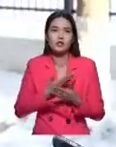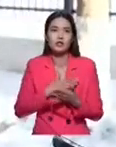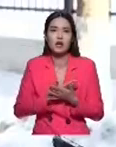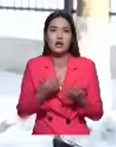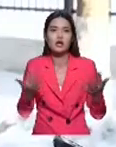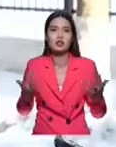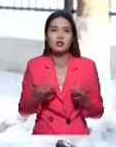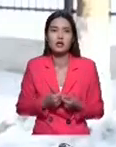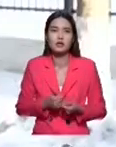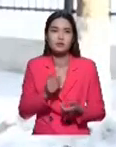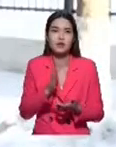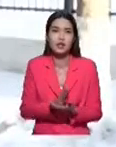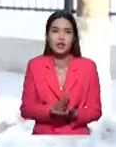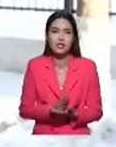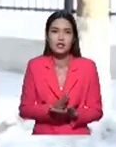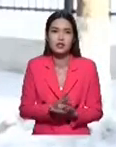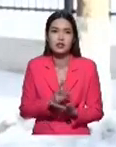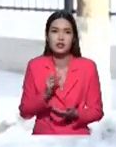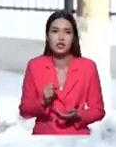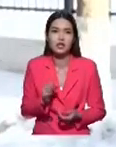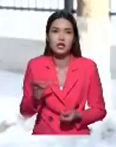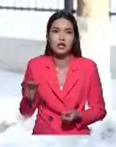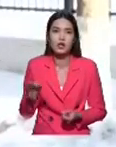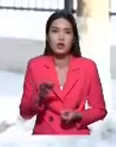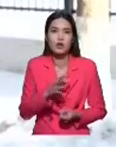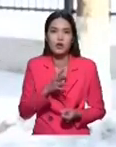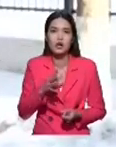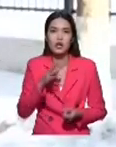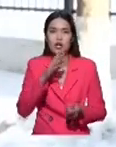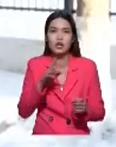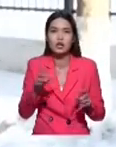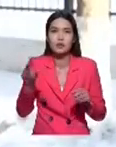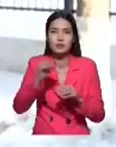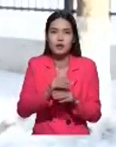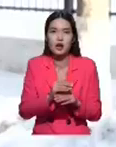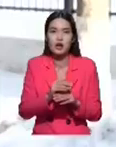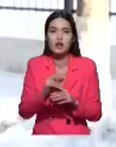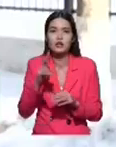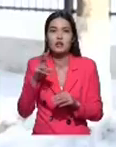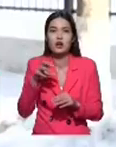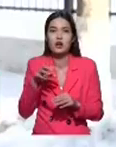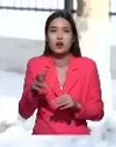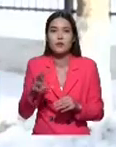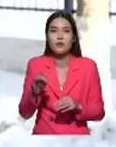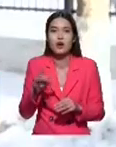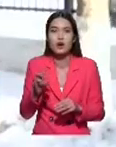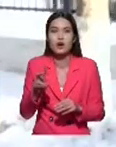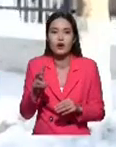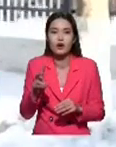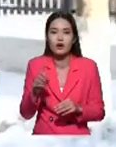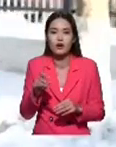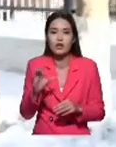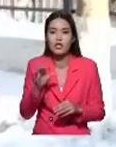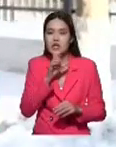ноября, у нас в области произошло отключение в 11 районах. Порядка